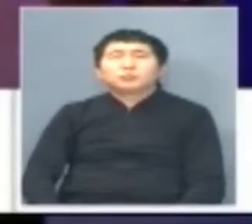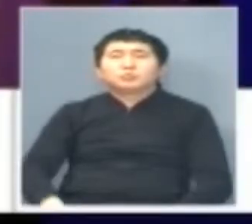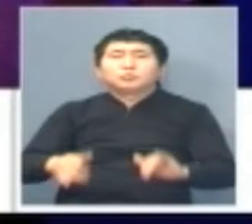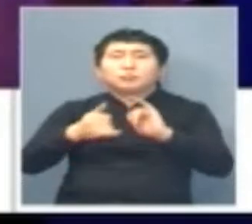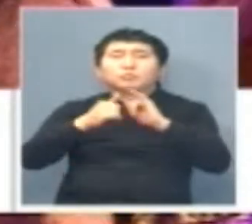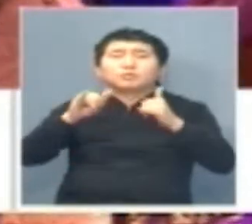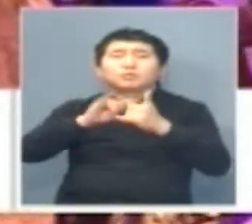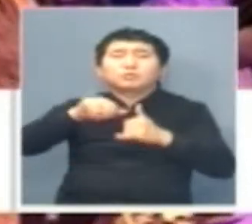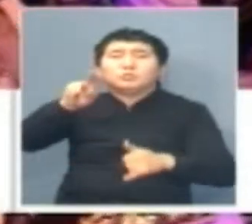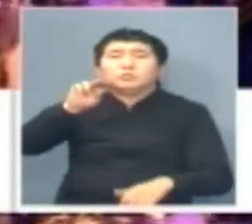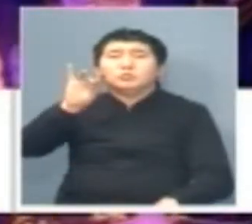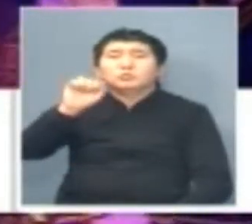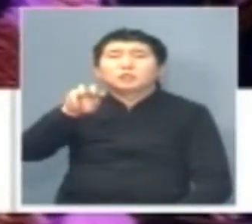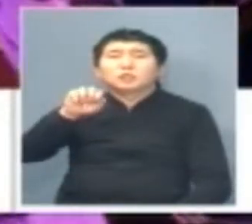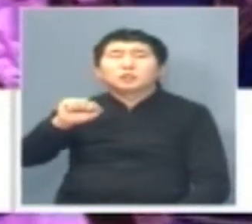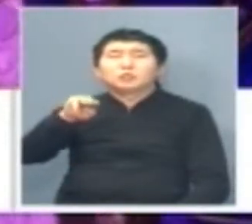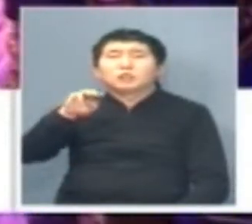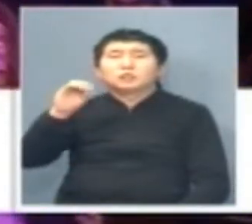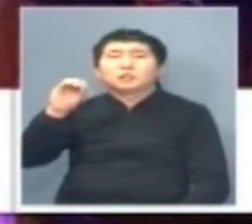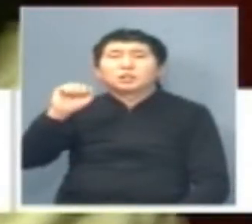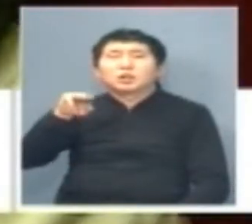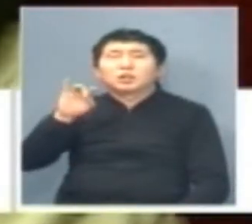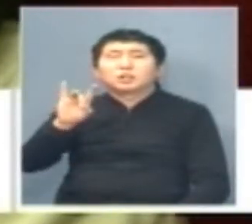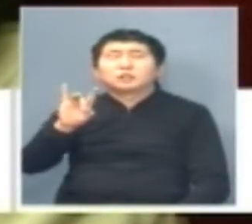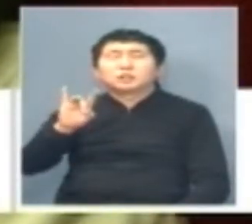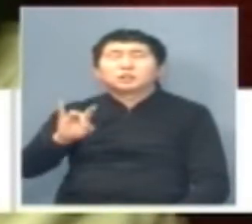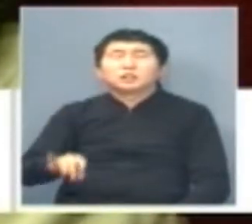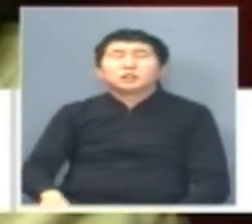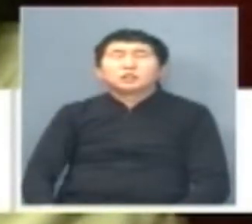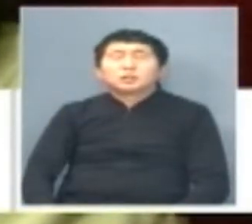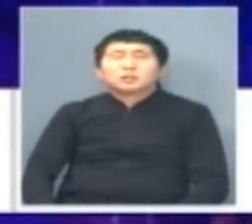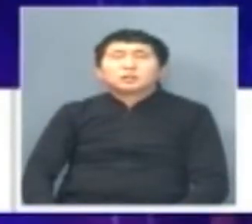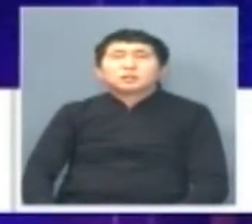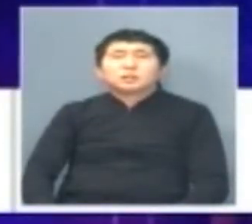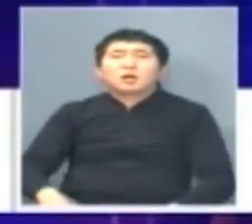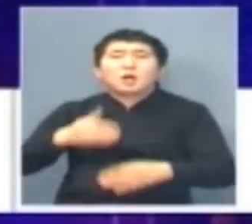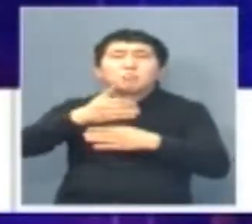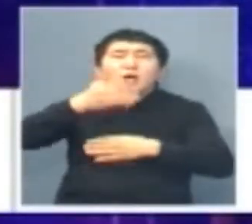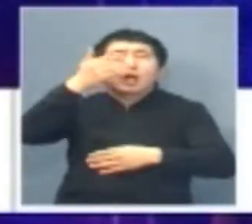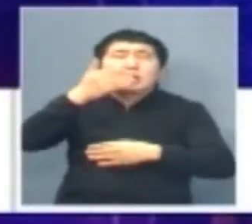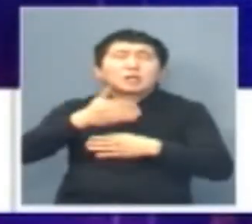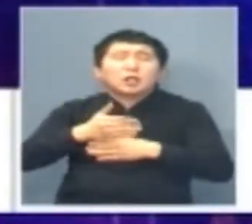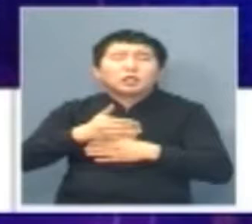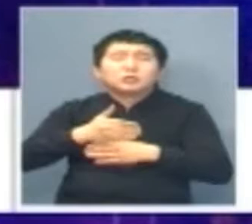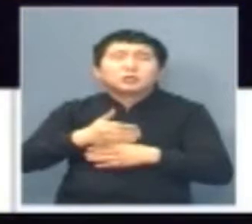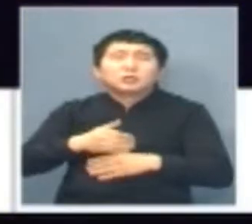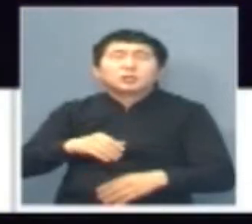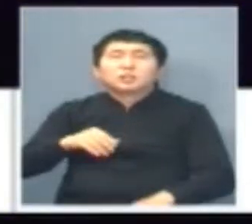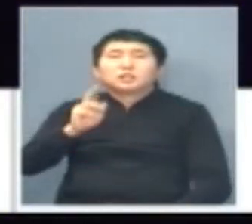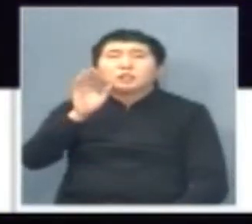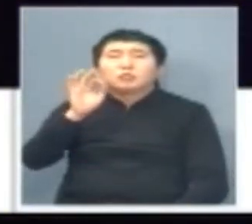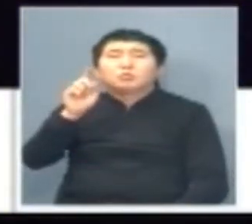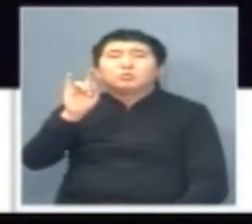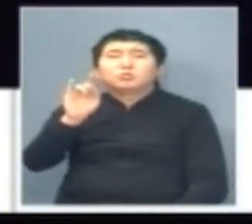Өскемендегі драма театр осыдан 21 жыл бұрын Ғабит Мүсіреповтың «Қозы көрпеш Баян Сұлу» спектаклімен ашылған еді. Арада жылдар өткен соң түбі бір